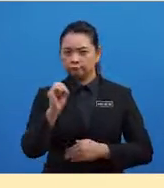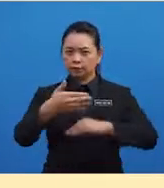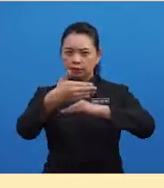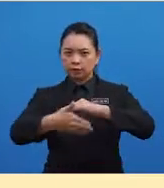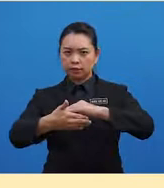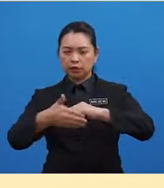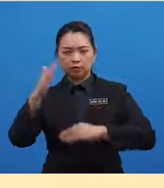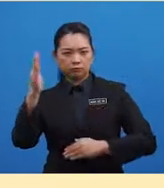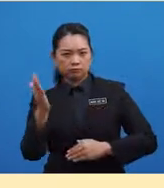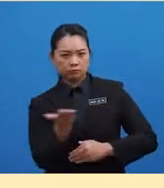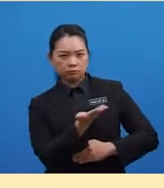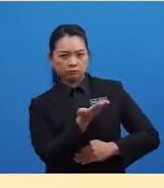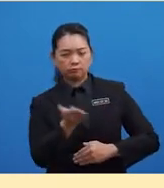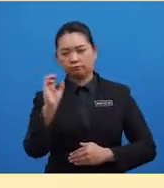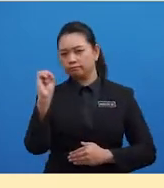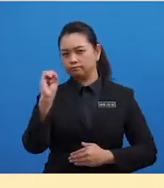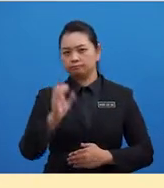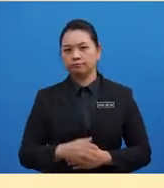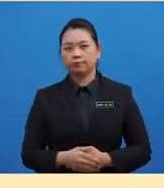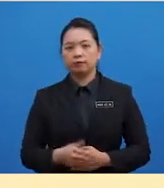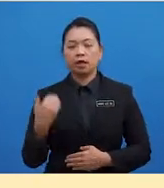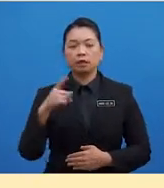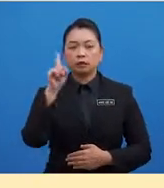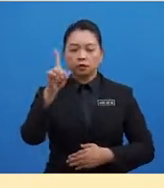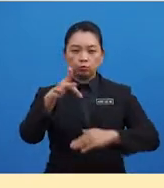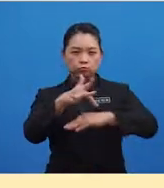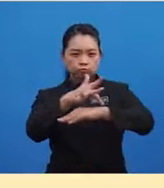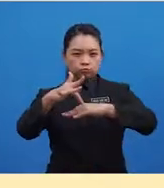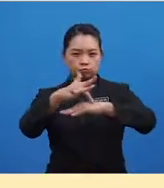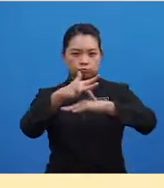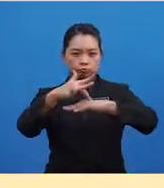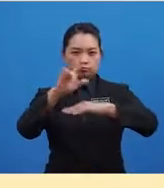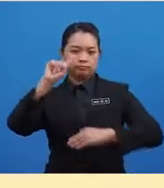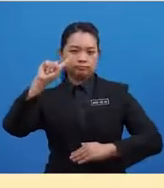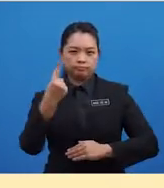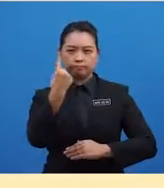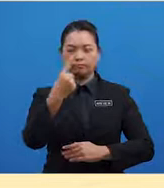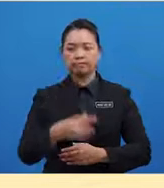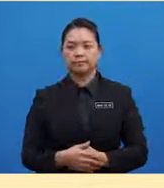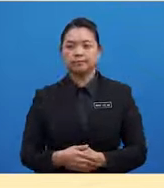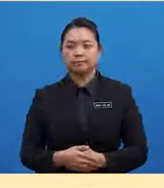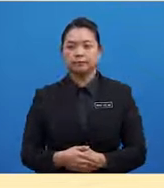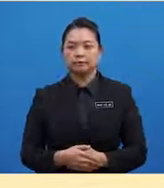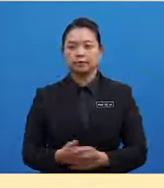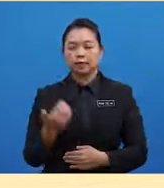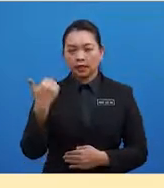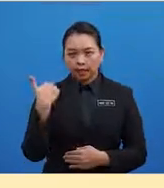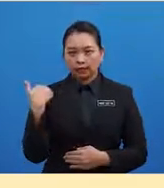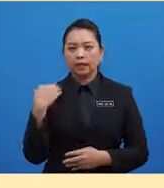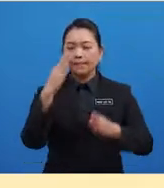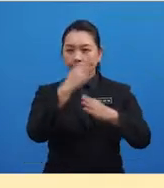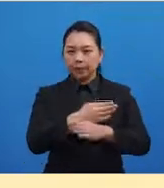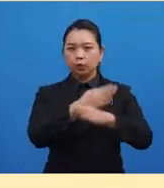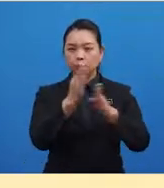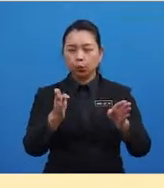melengkung dan akhir sekali mempunyai bentuk yang tertutup. Jelas tak murid-murid? Sekarang, kita